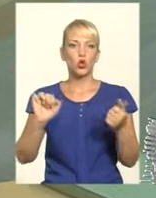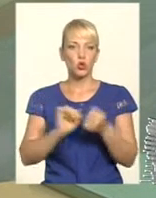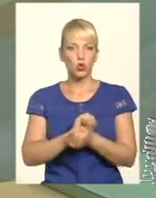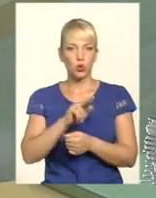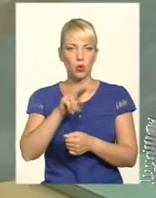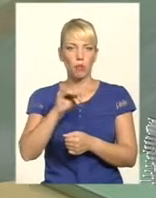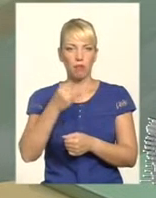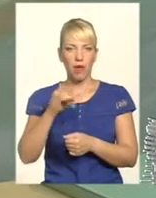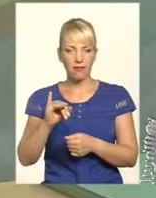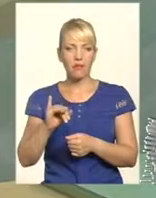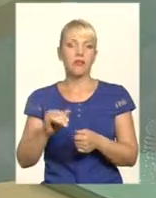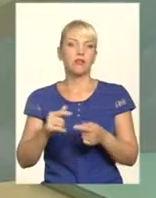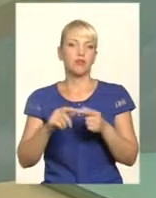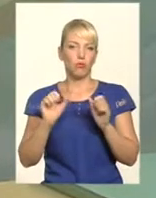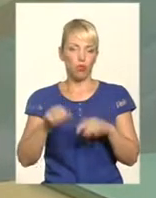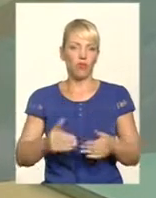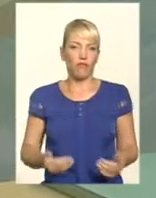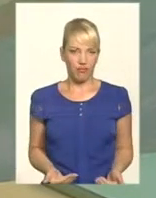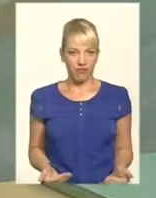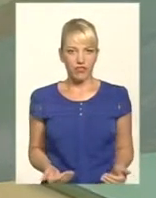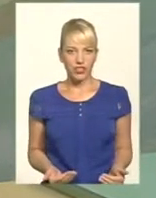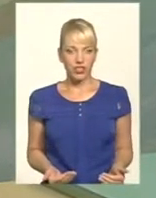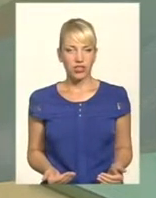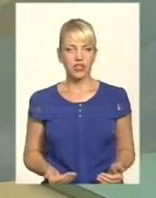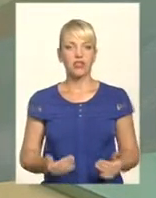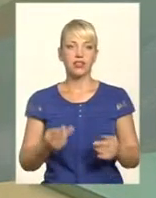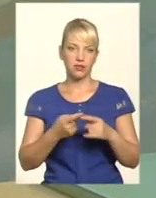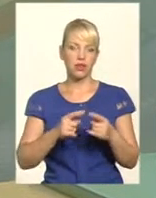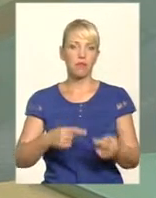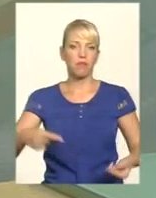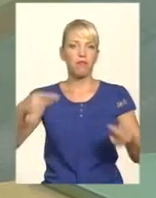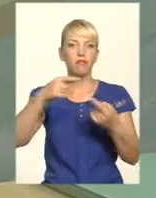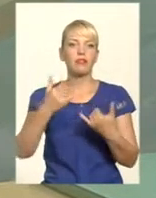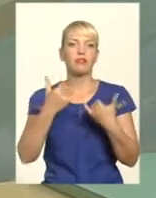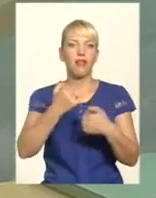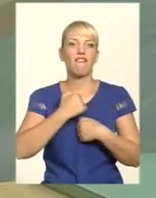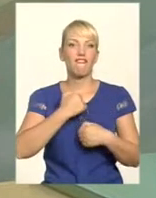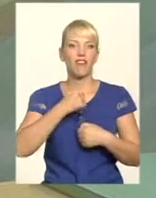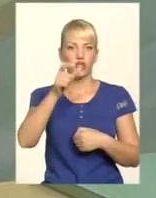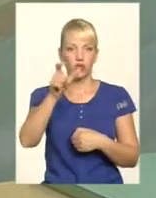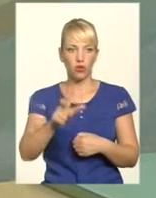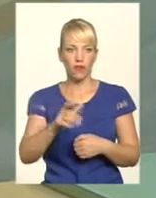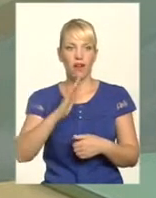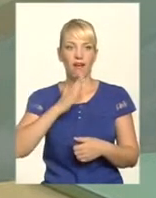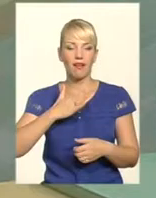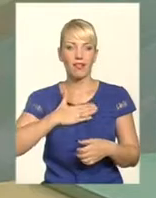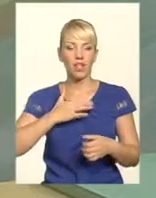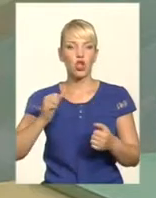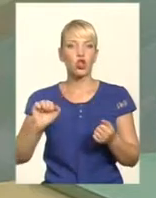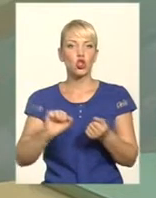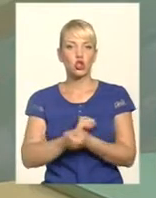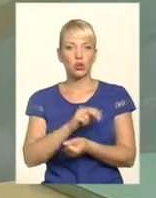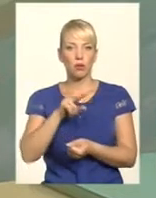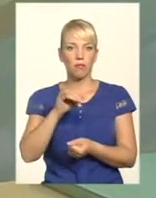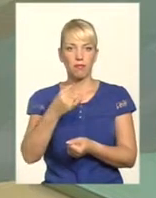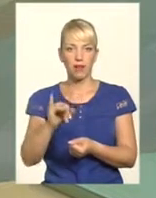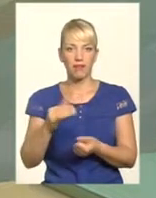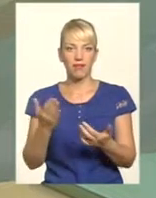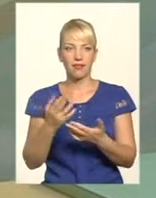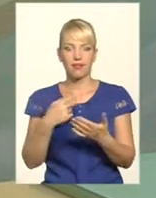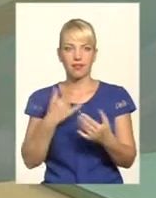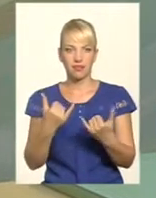І дійсно передбачено для бійця, для військового. Наші сухпаї на сьогоднішній день, ті, які надають, якщо